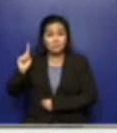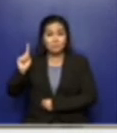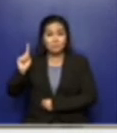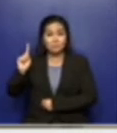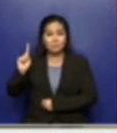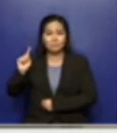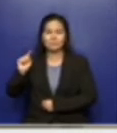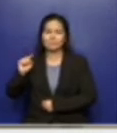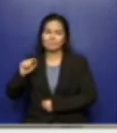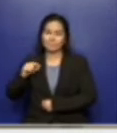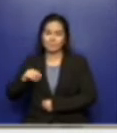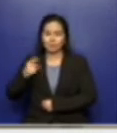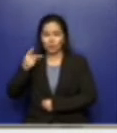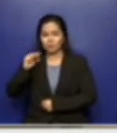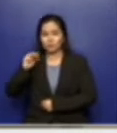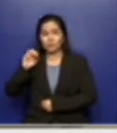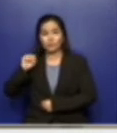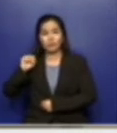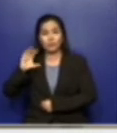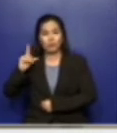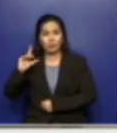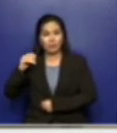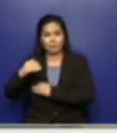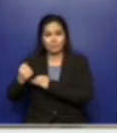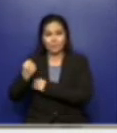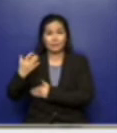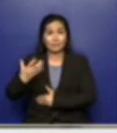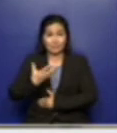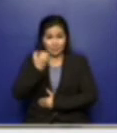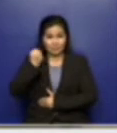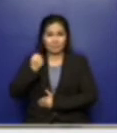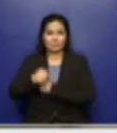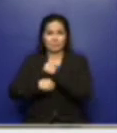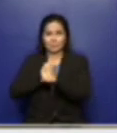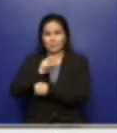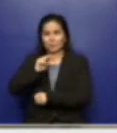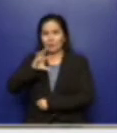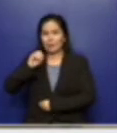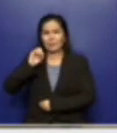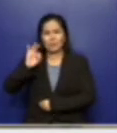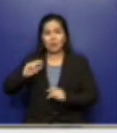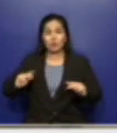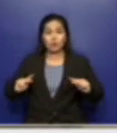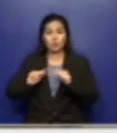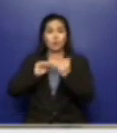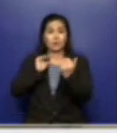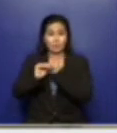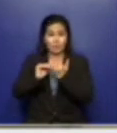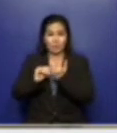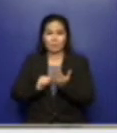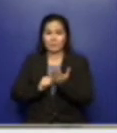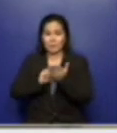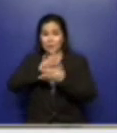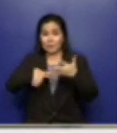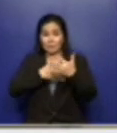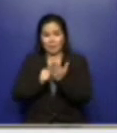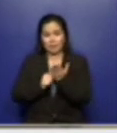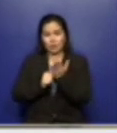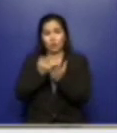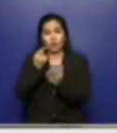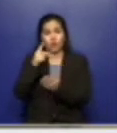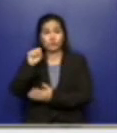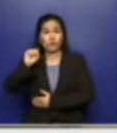ติเหตุทางการเมืองพอปี2559กระทรวงคมนาคมเสนอแผนต่อครม.คส